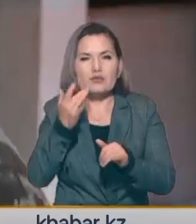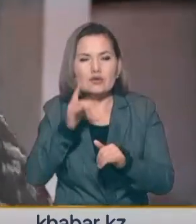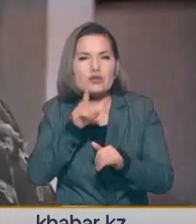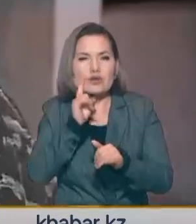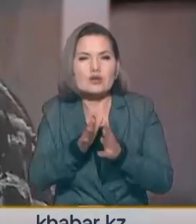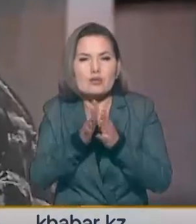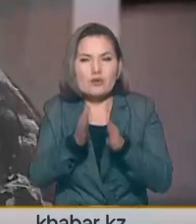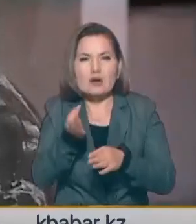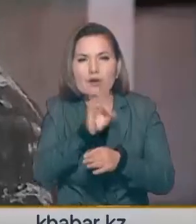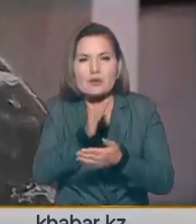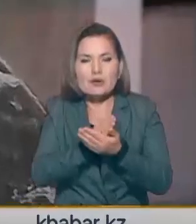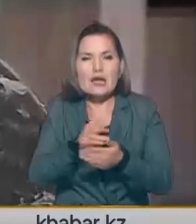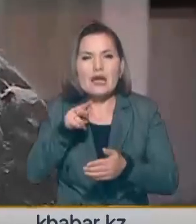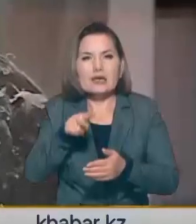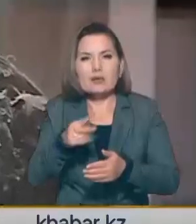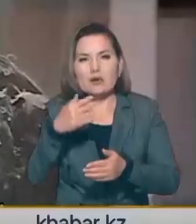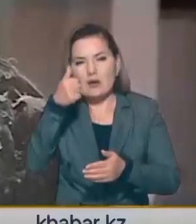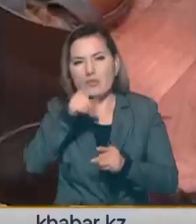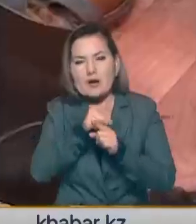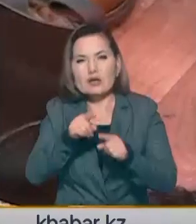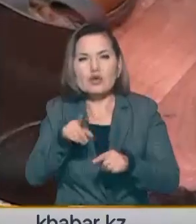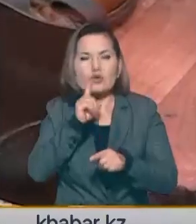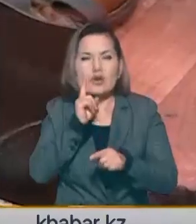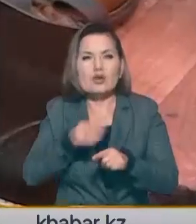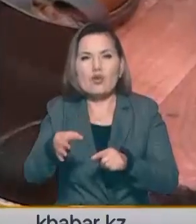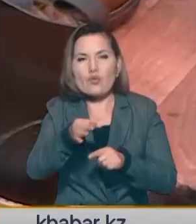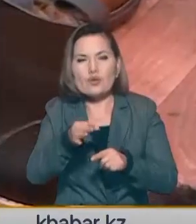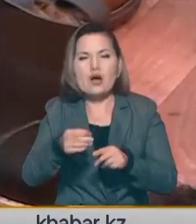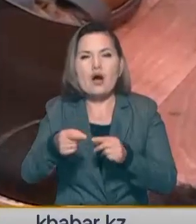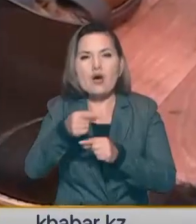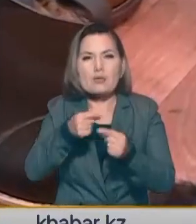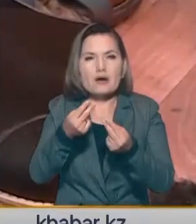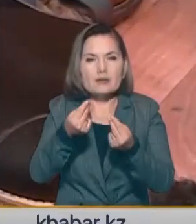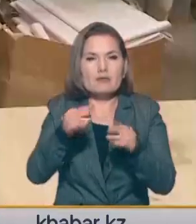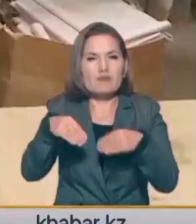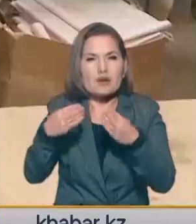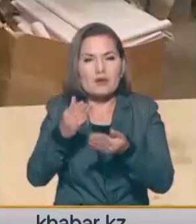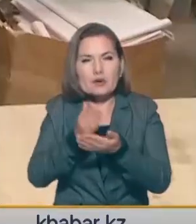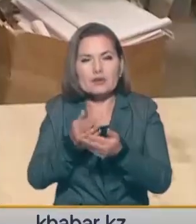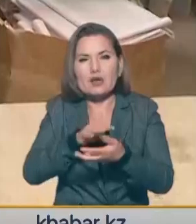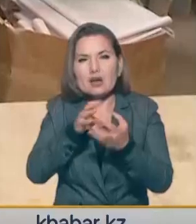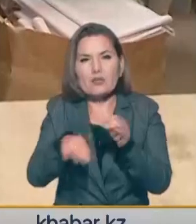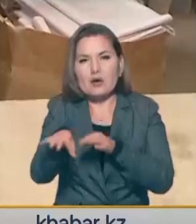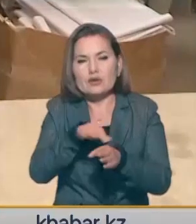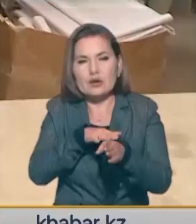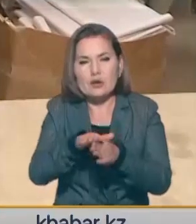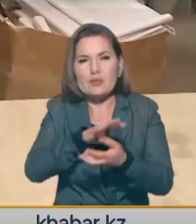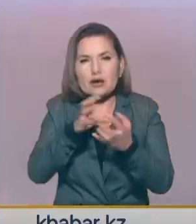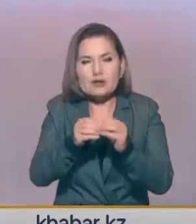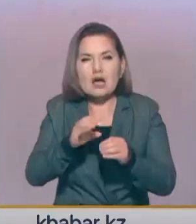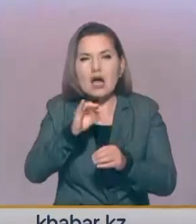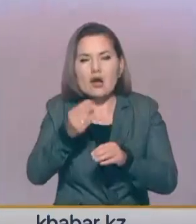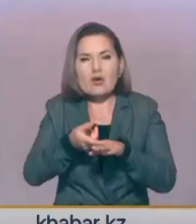басым бағыттарының бірі. Осы орайда 2005 жылдан бастап өңір жастарына облыс әкімінің гранты дәстүрлі түрде беріліп келеді. Оған ұсынылған жобалар өміршеңдігі мен